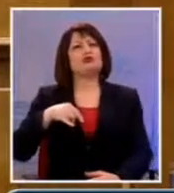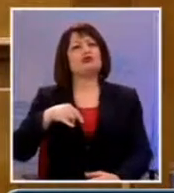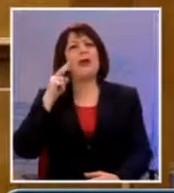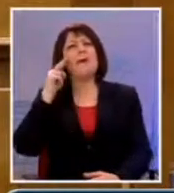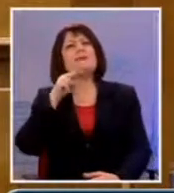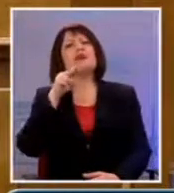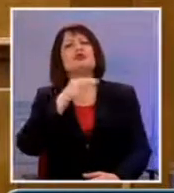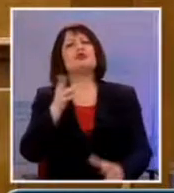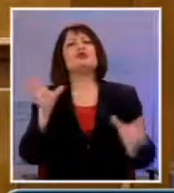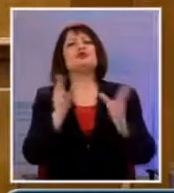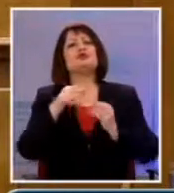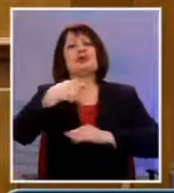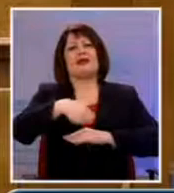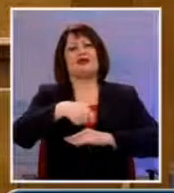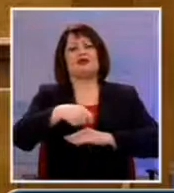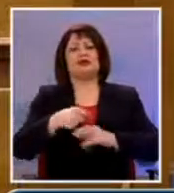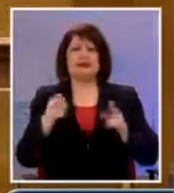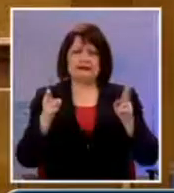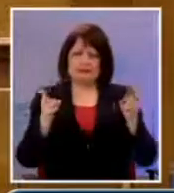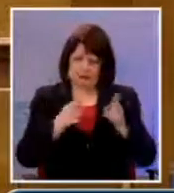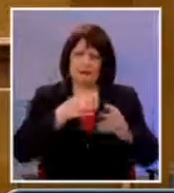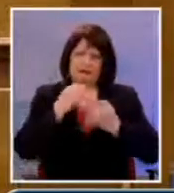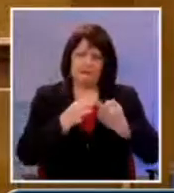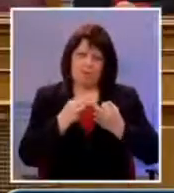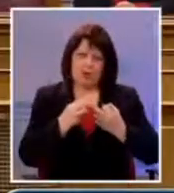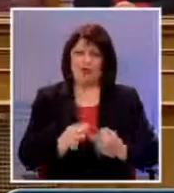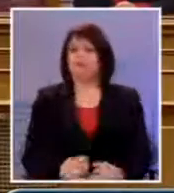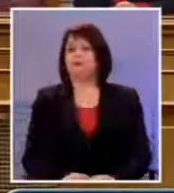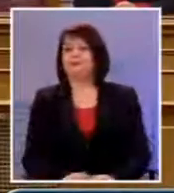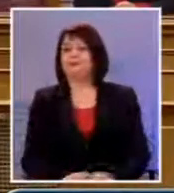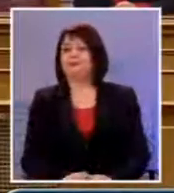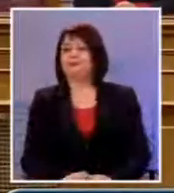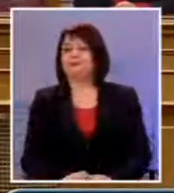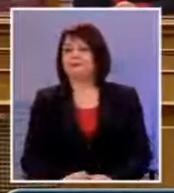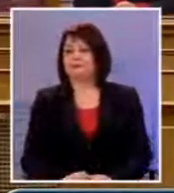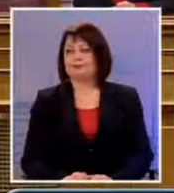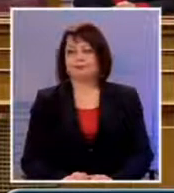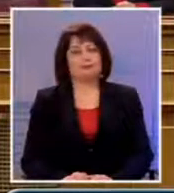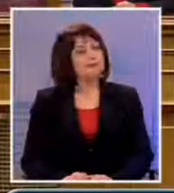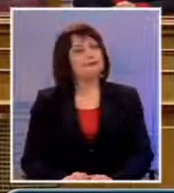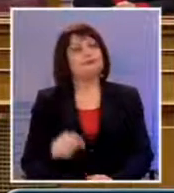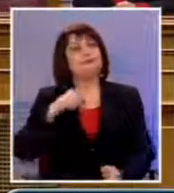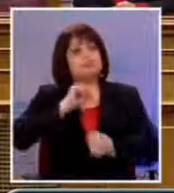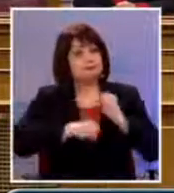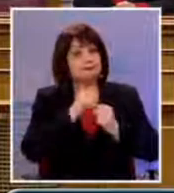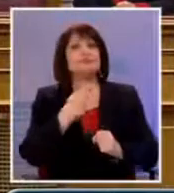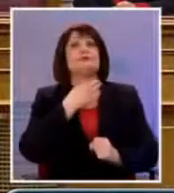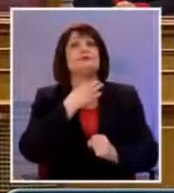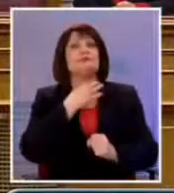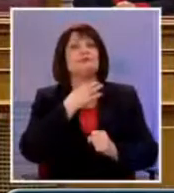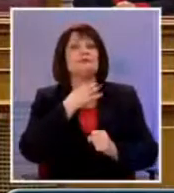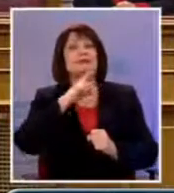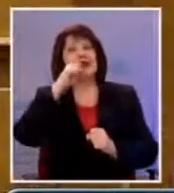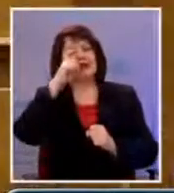στα θέματα δικαιοσύνης. Εγώ δύο κουβέντες ακόμα θα πω και θα κατέβω από το βήμα. Αυτή η προσπάθεια χρειάζεται να είναι σύνθετη.